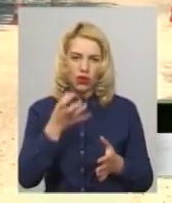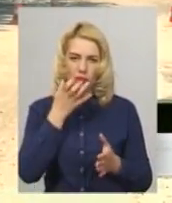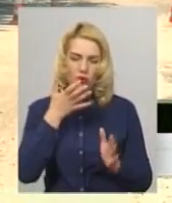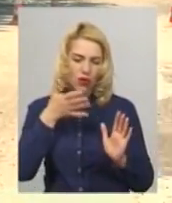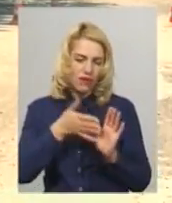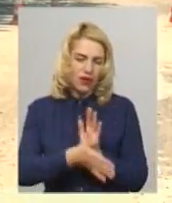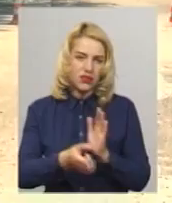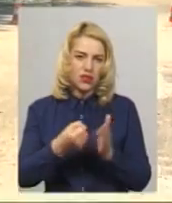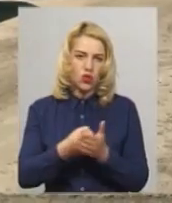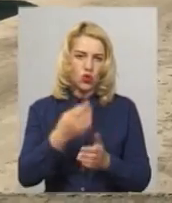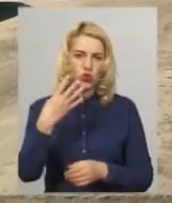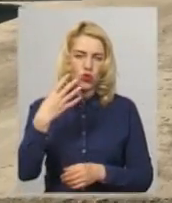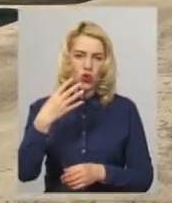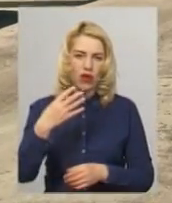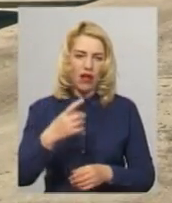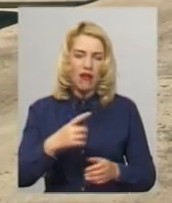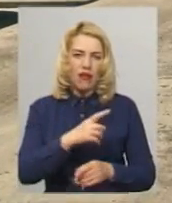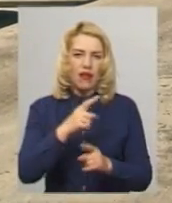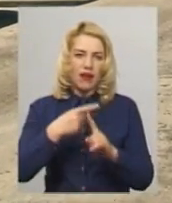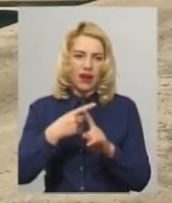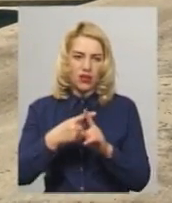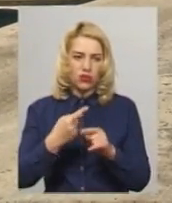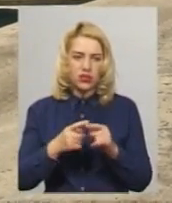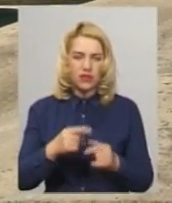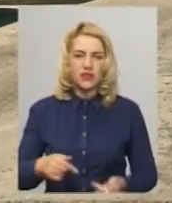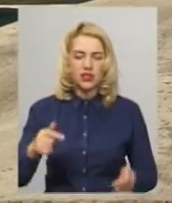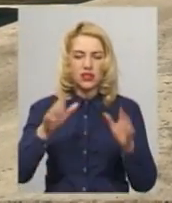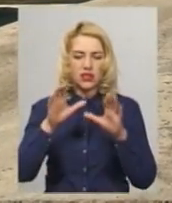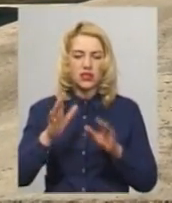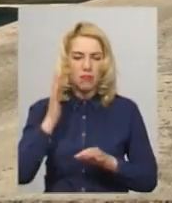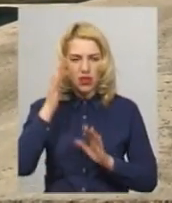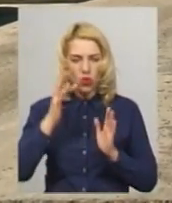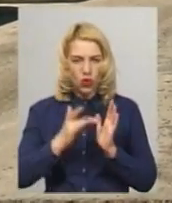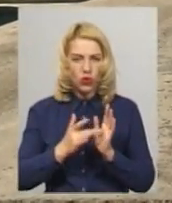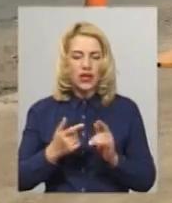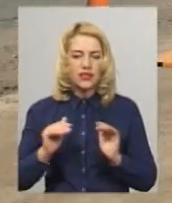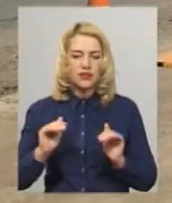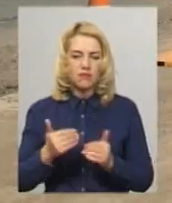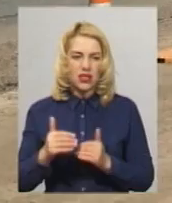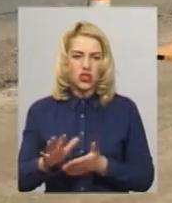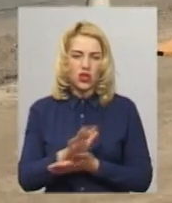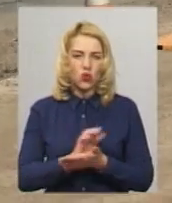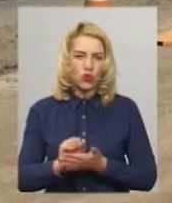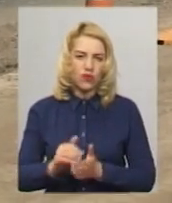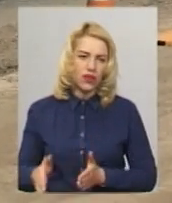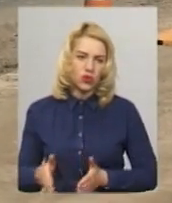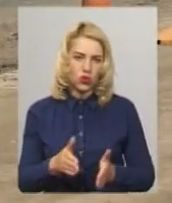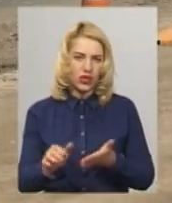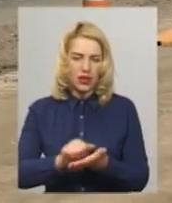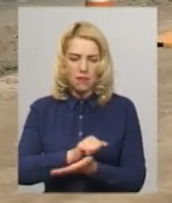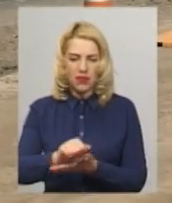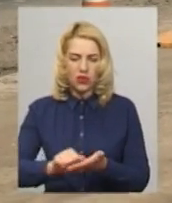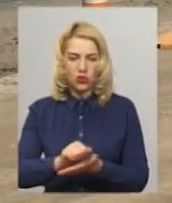до 45 градусів. Згідно із законом України про дорожній рух, з метою зменшення руйнувань асфальтобетонного покриття доріг при температурних